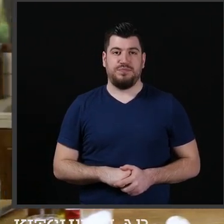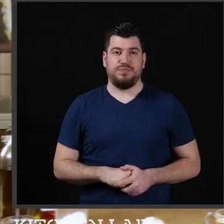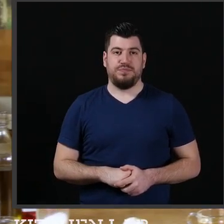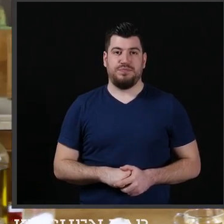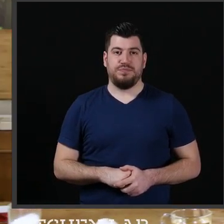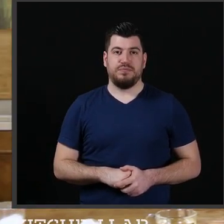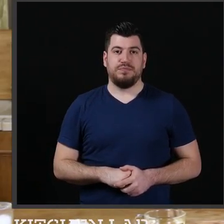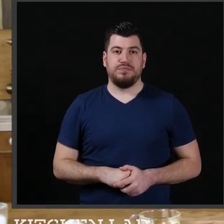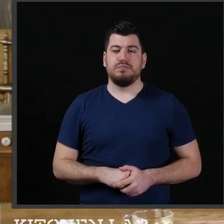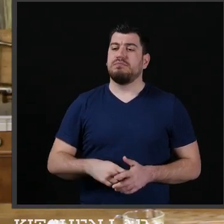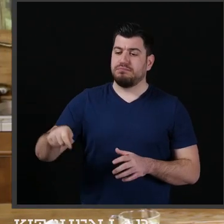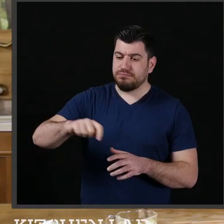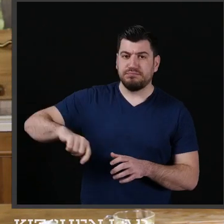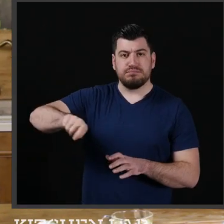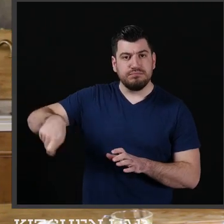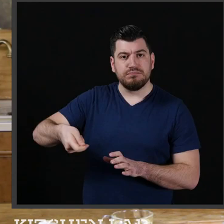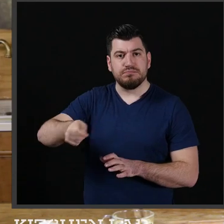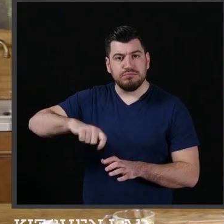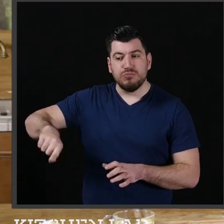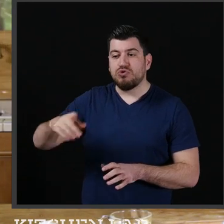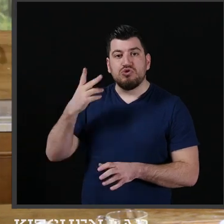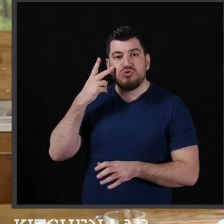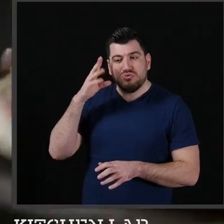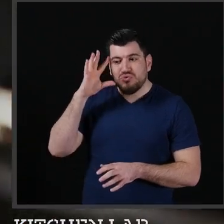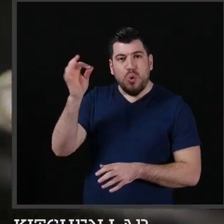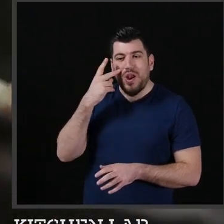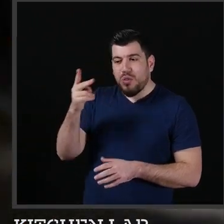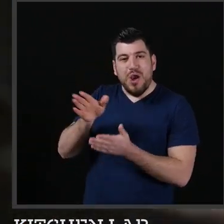και συνεχίζουμε το ανακάτεμα μέχρι που να καραμπελώσουν τα κρεμμυδάκια μας.